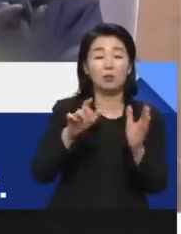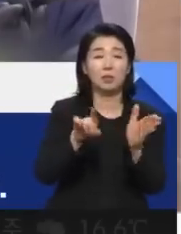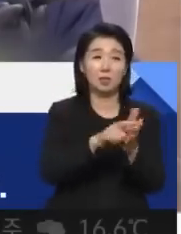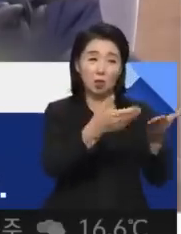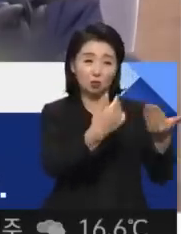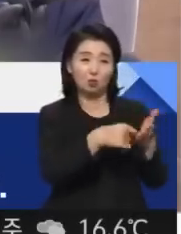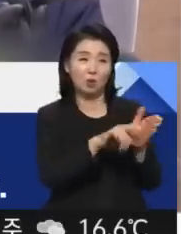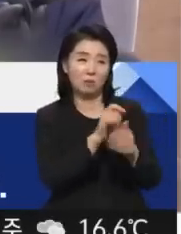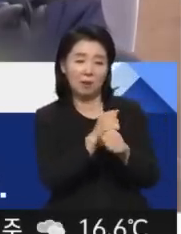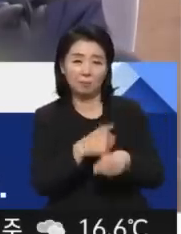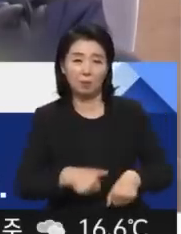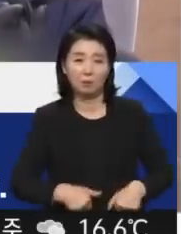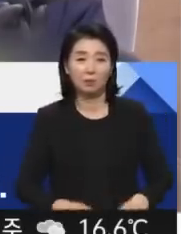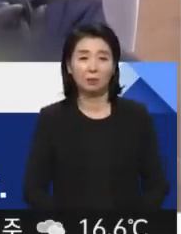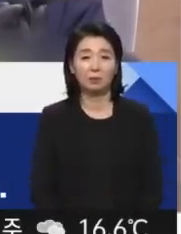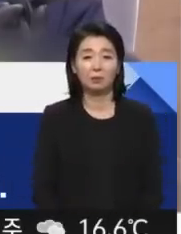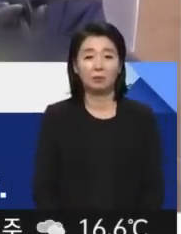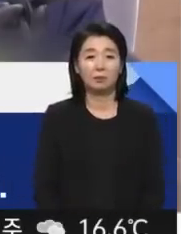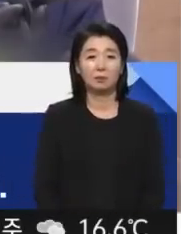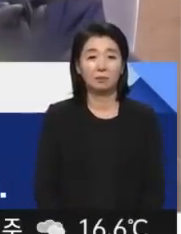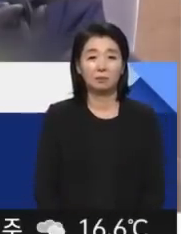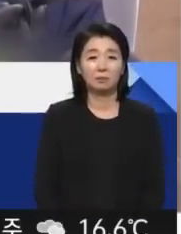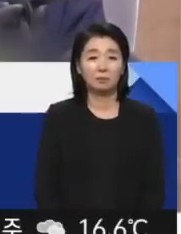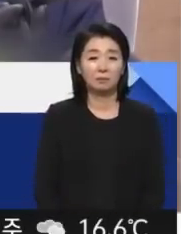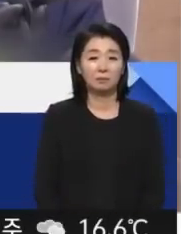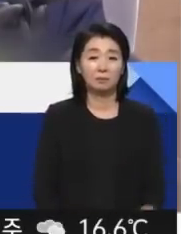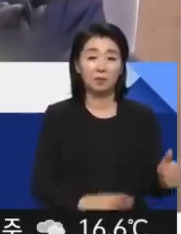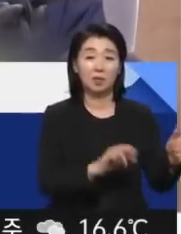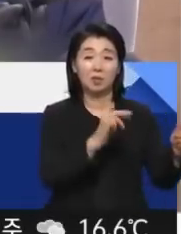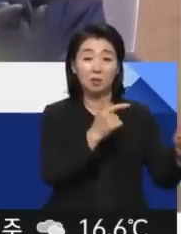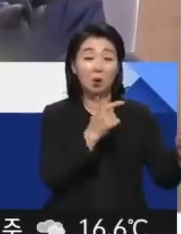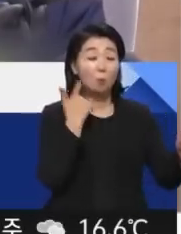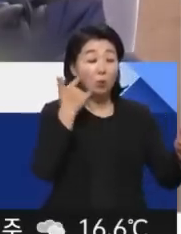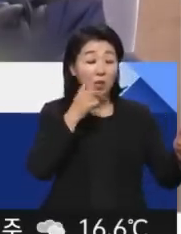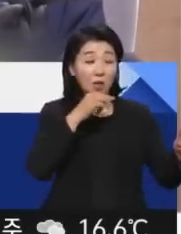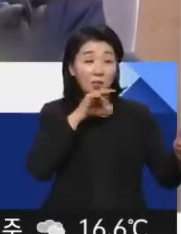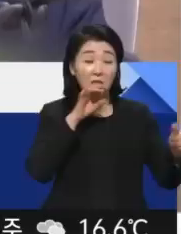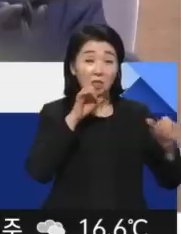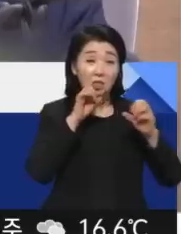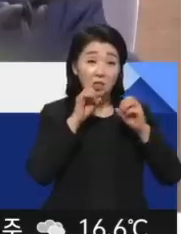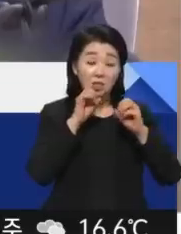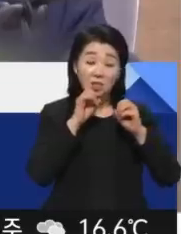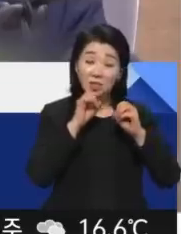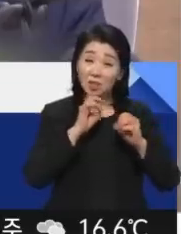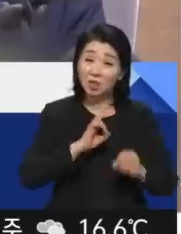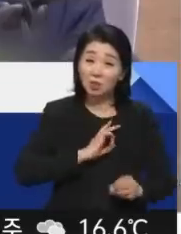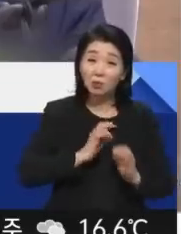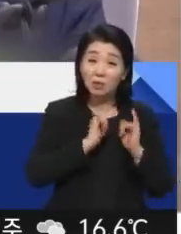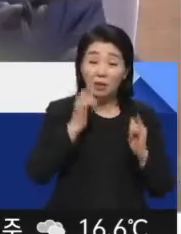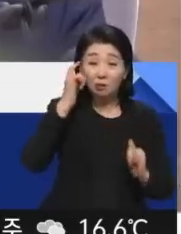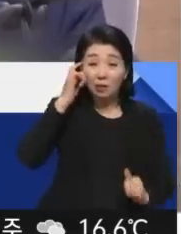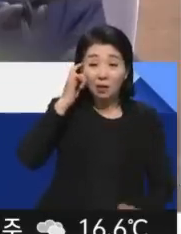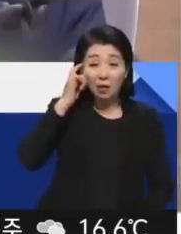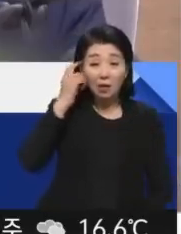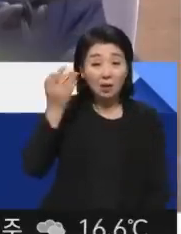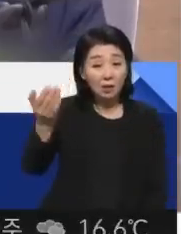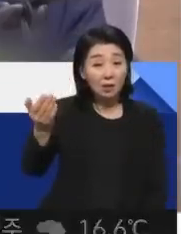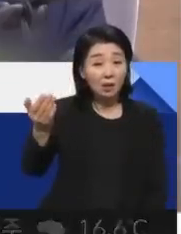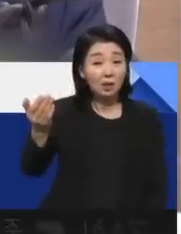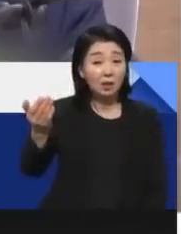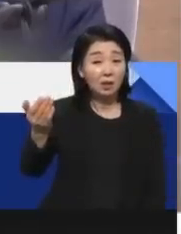그렇게 만들어가야 된다고 생각합니다. 네. 정광훈 목사는 선지자라고 생각하십니까?